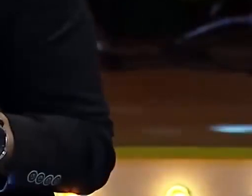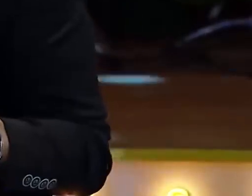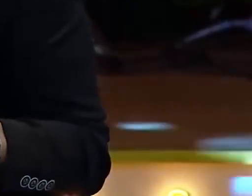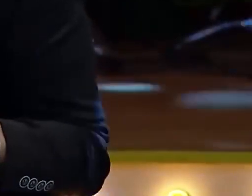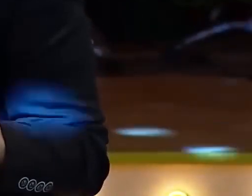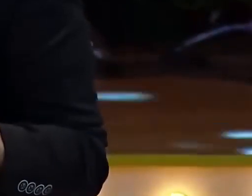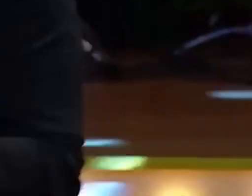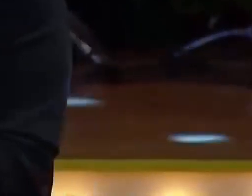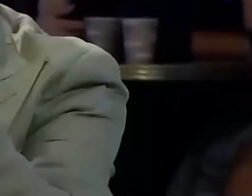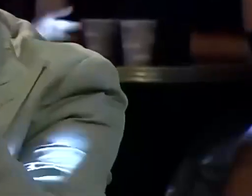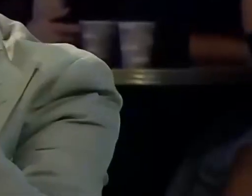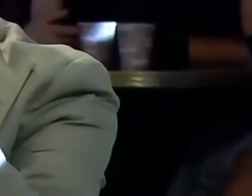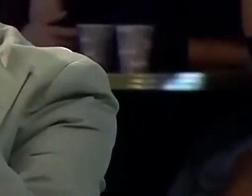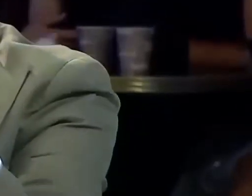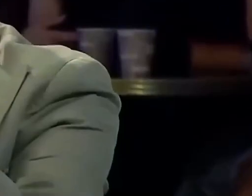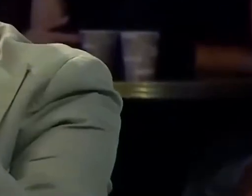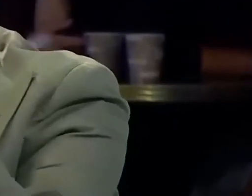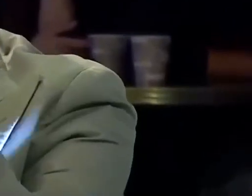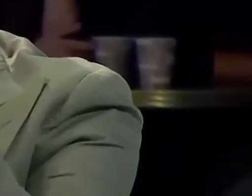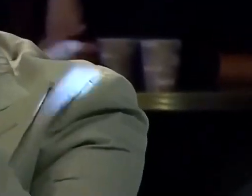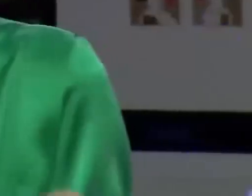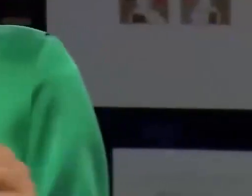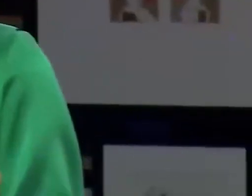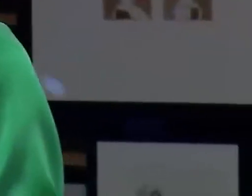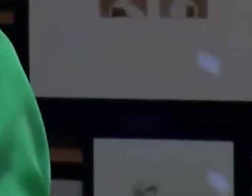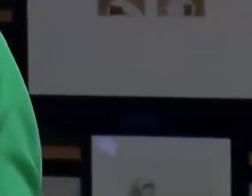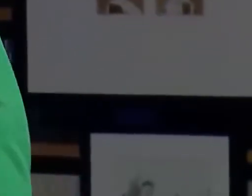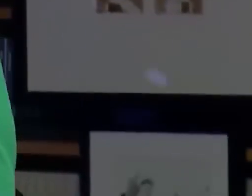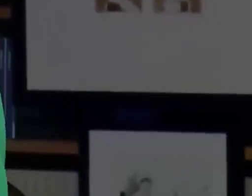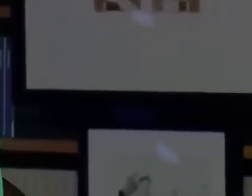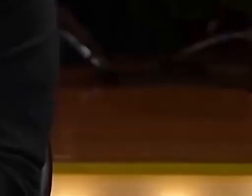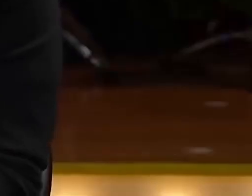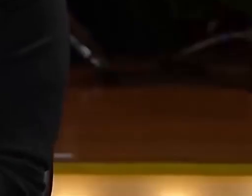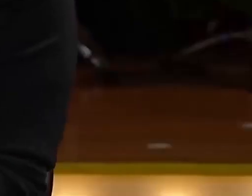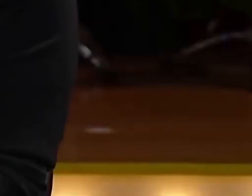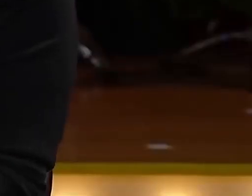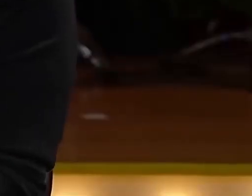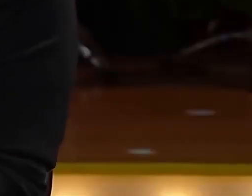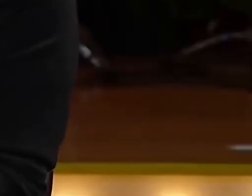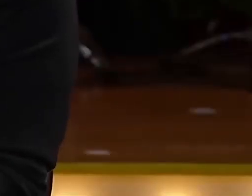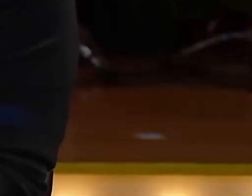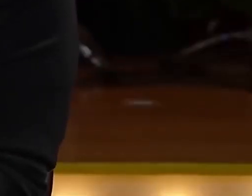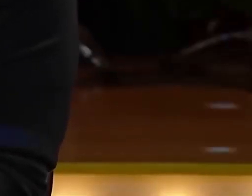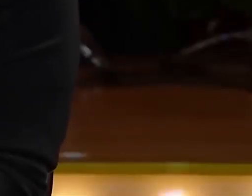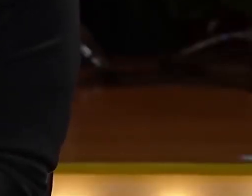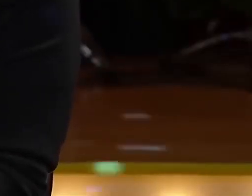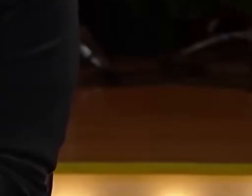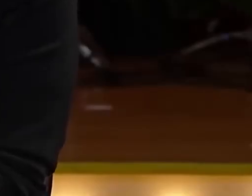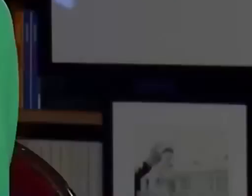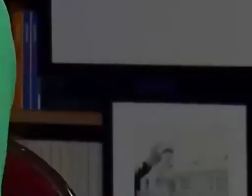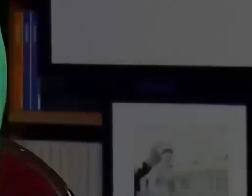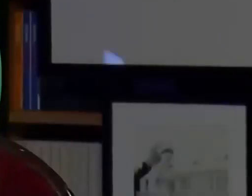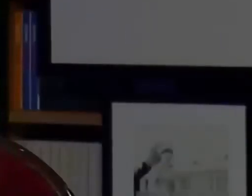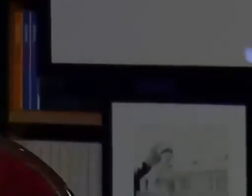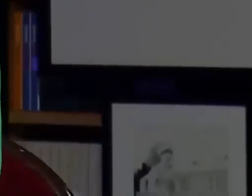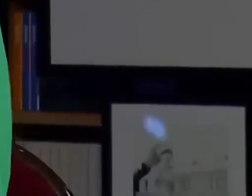you. Love is more than just a game for two. Two in love can